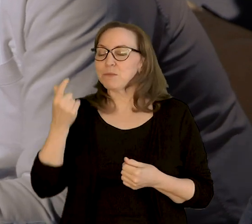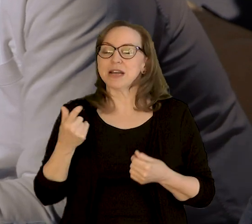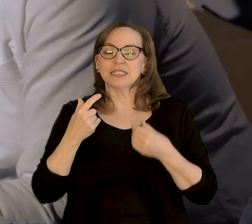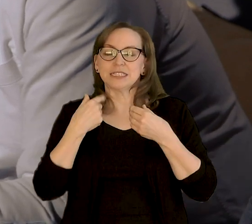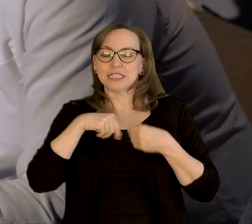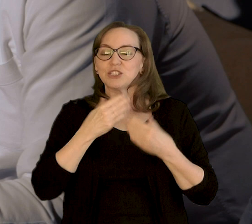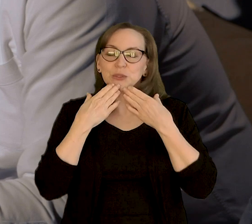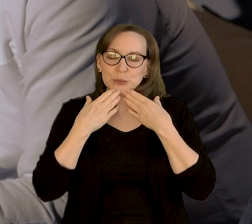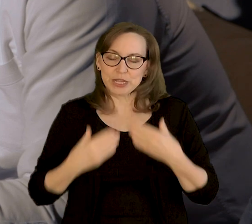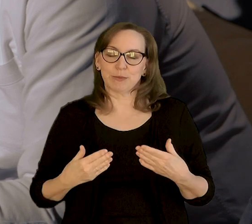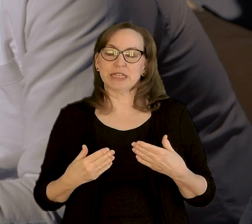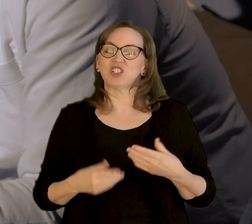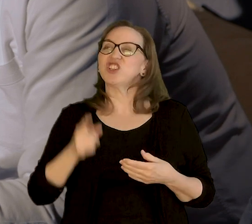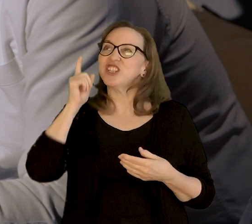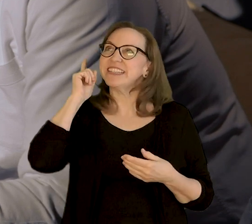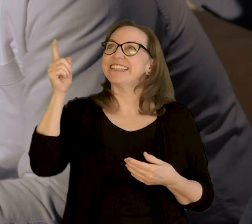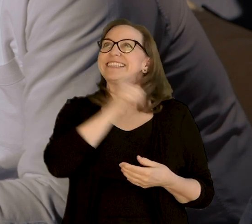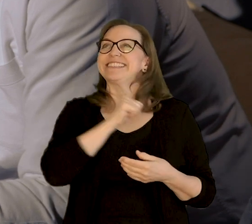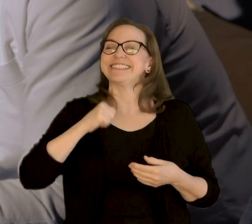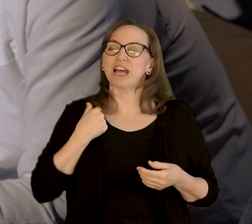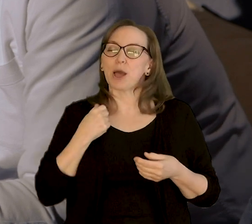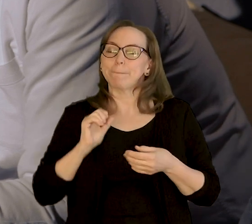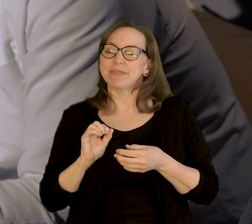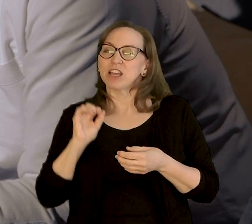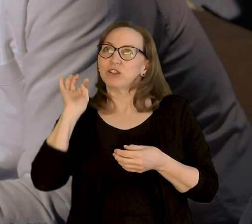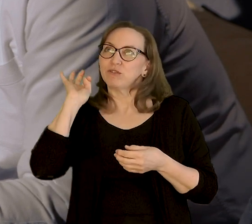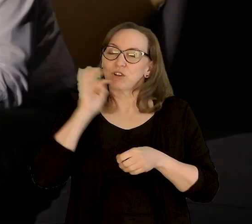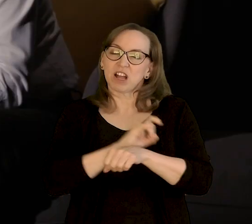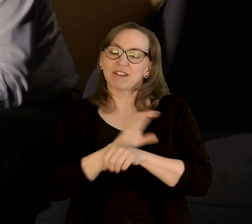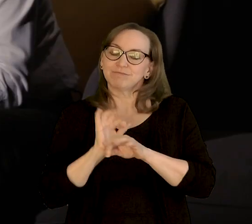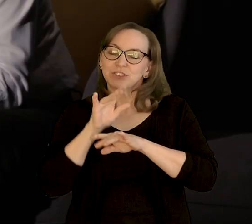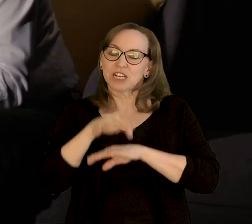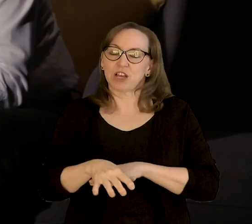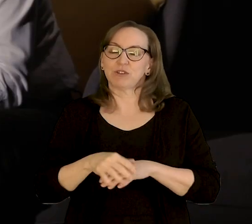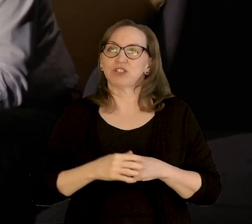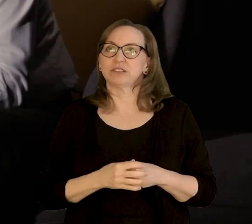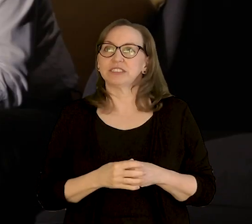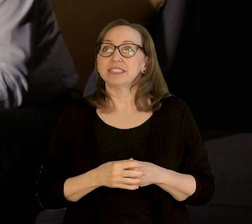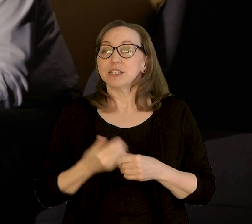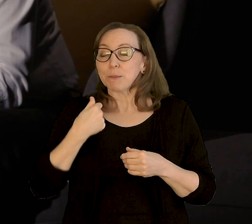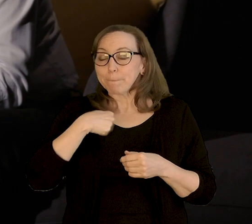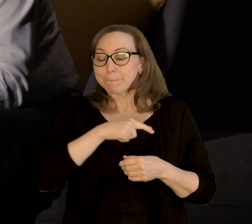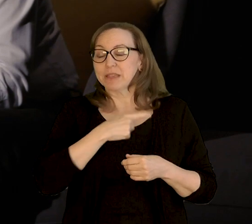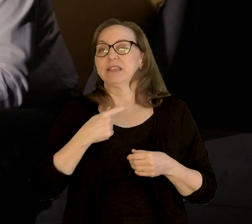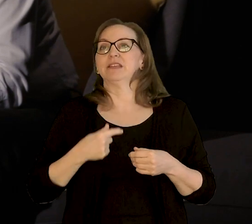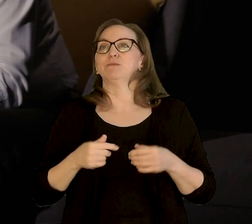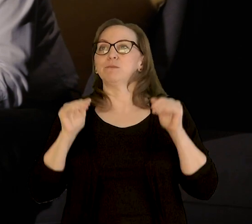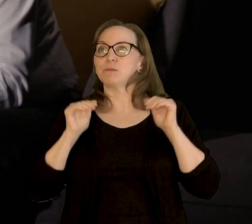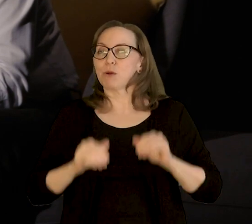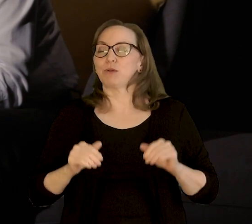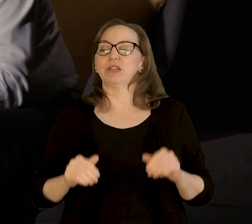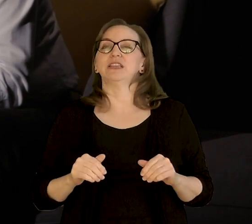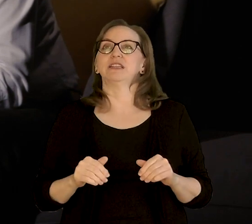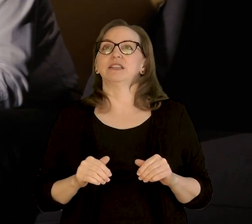Ci za to, że Ty sam przelałeś swoją krew, abyśmy my